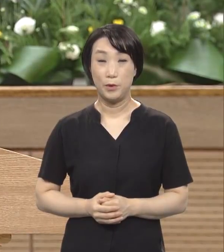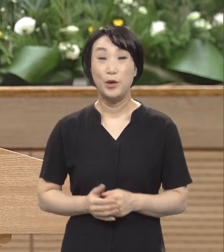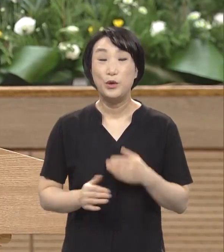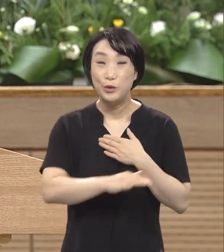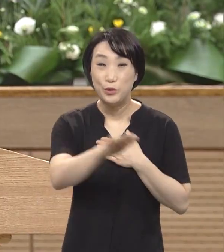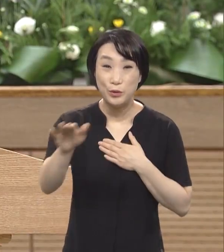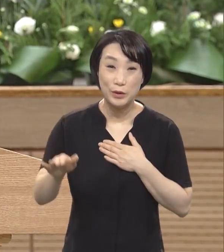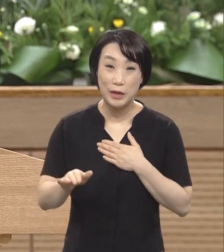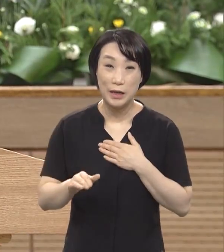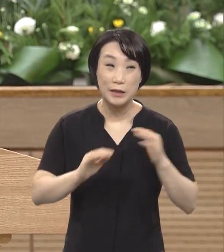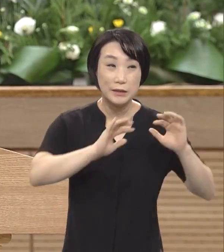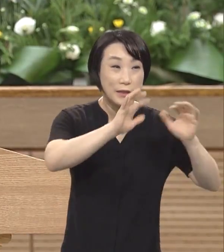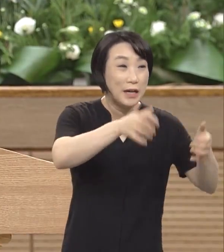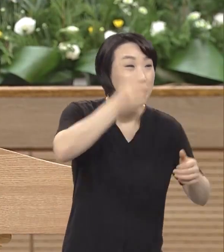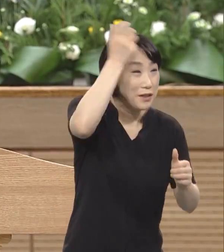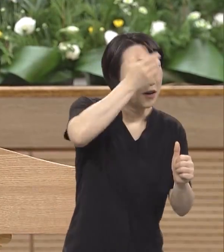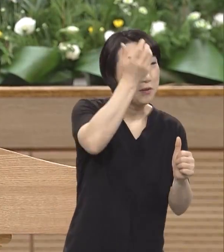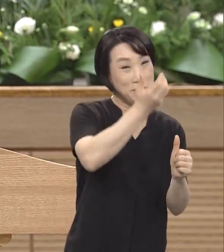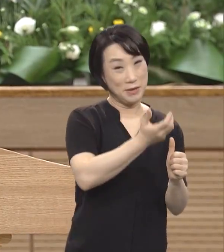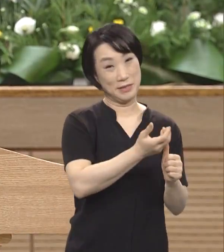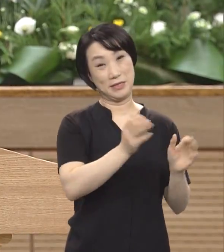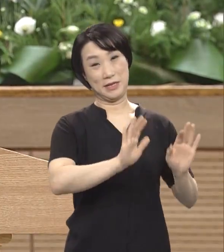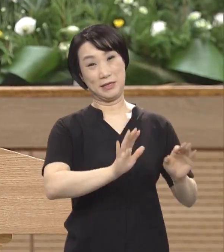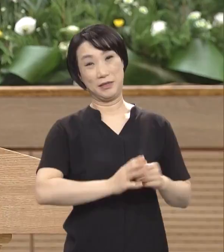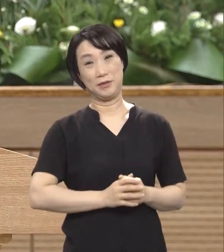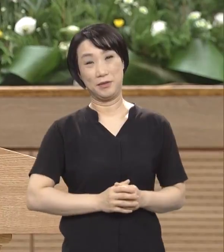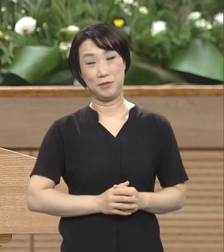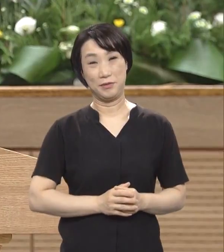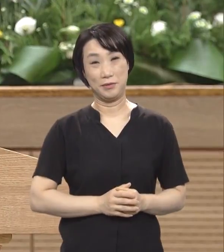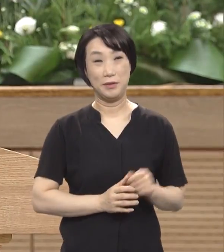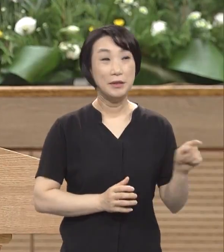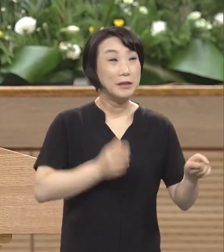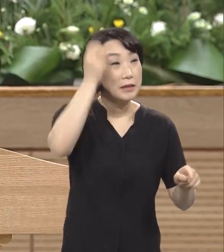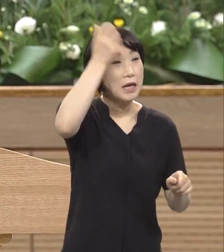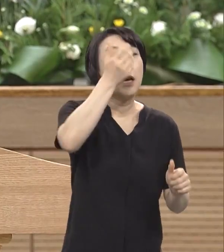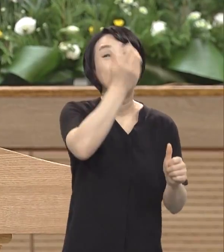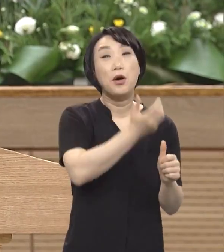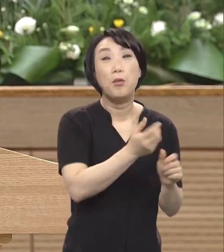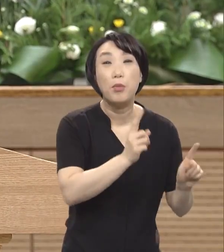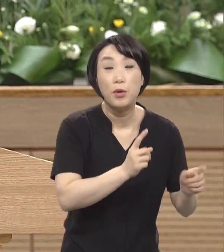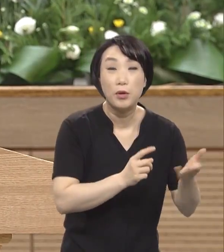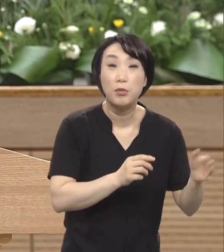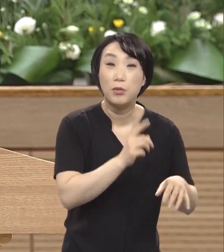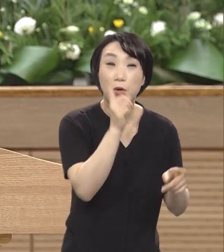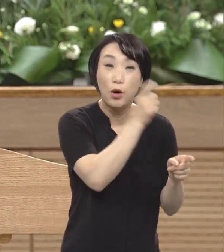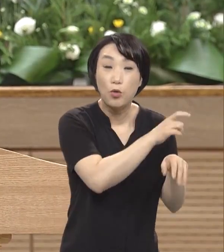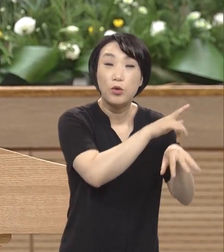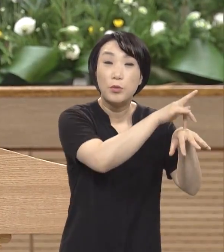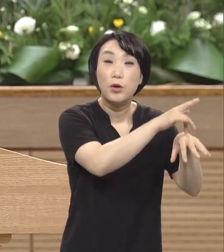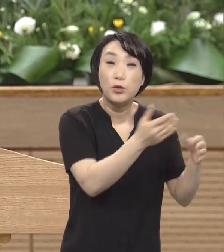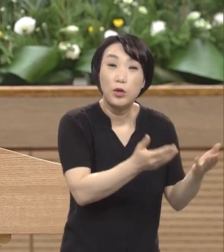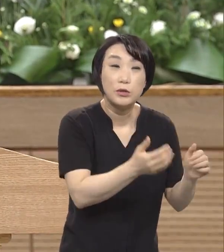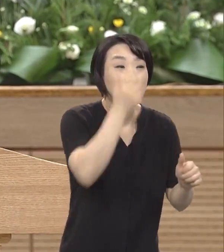우리가 세상의 영을 받지 아니하고 세상의 영이 뭐요? 마귀 사단 귀신.